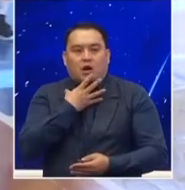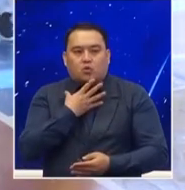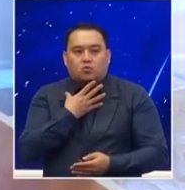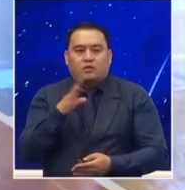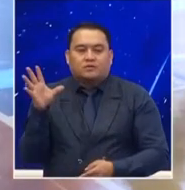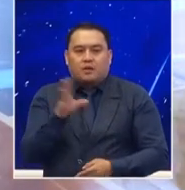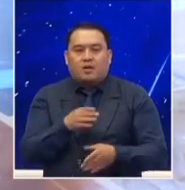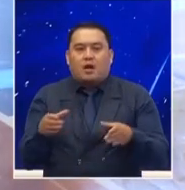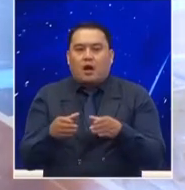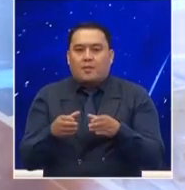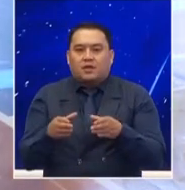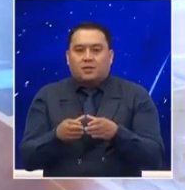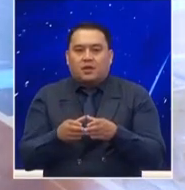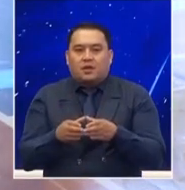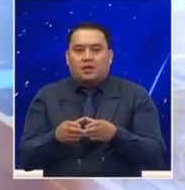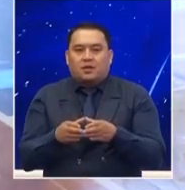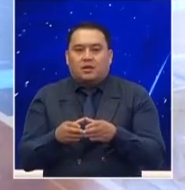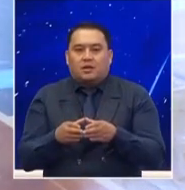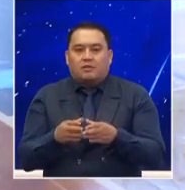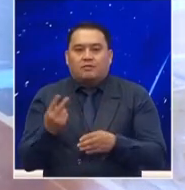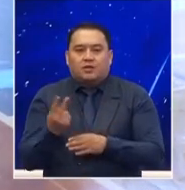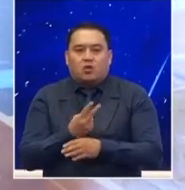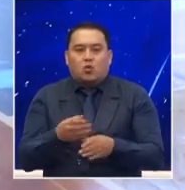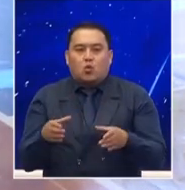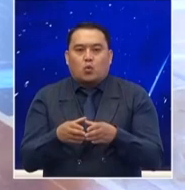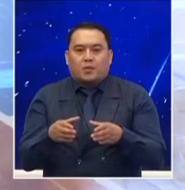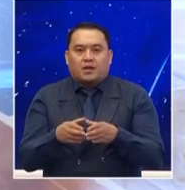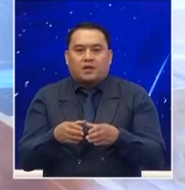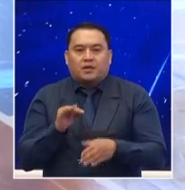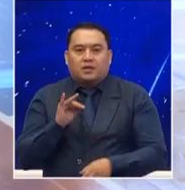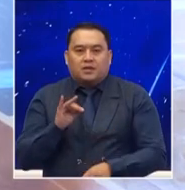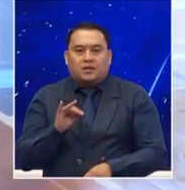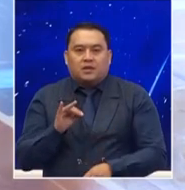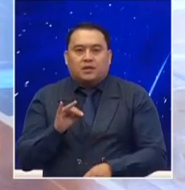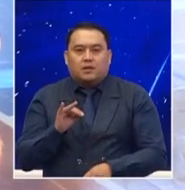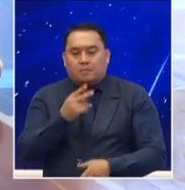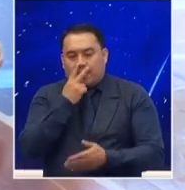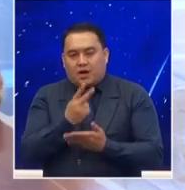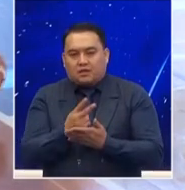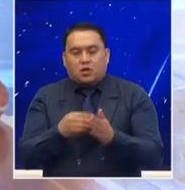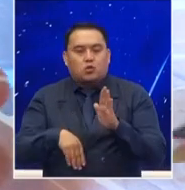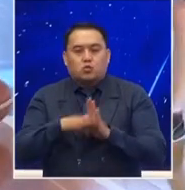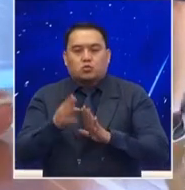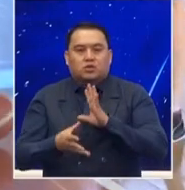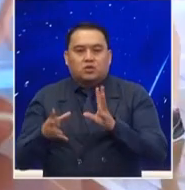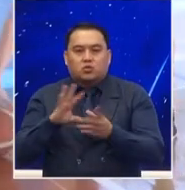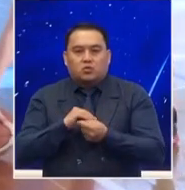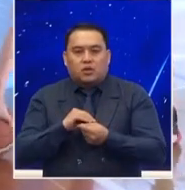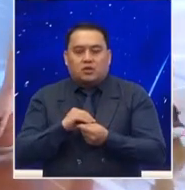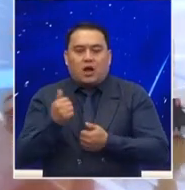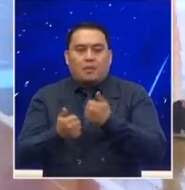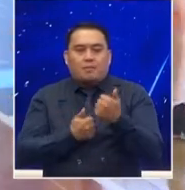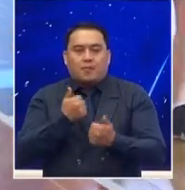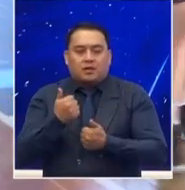со всеми командами второй группы и показать наилучший результат, побороться с